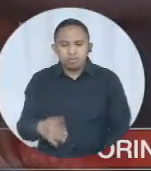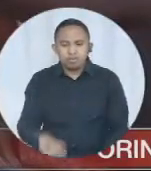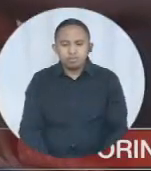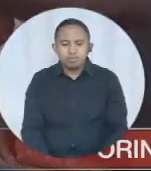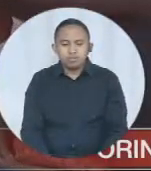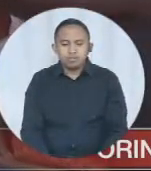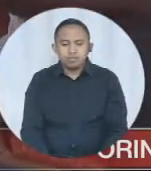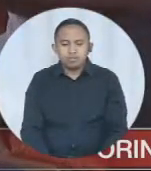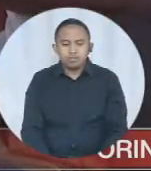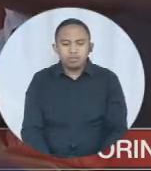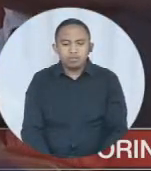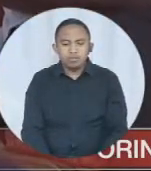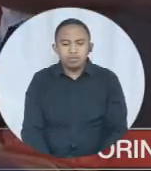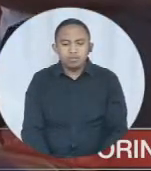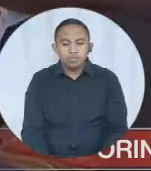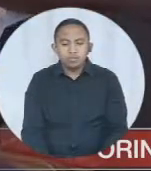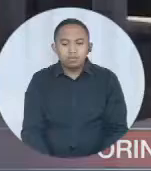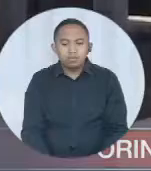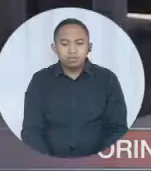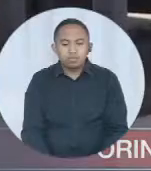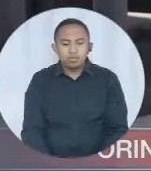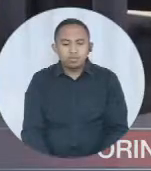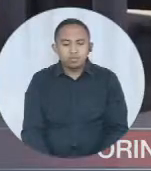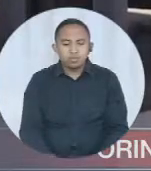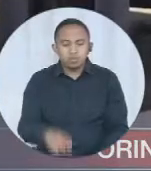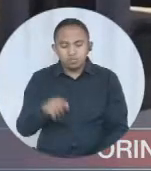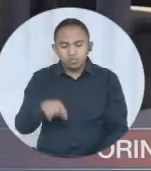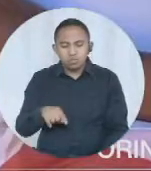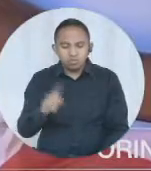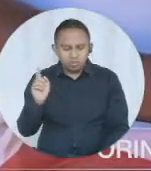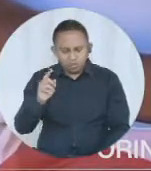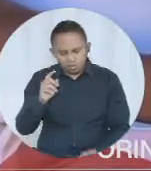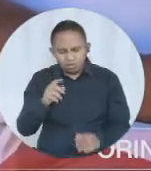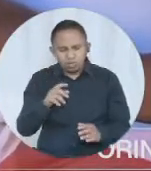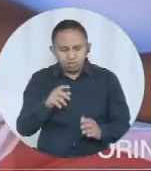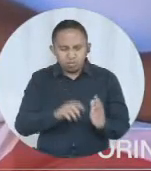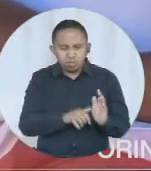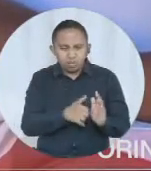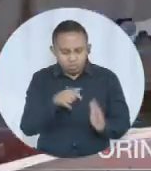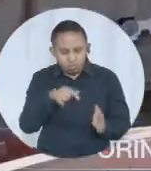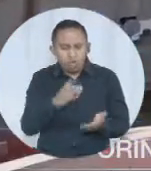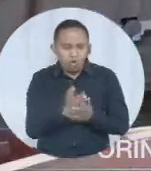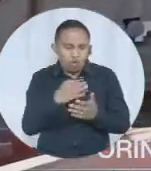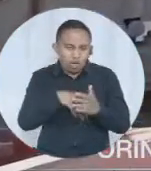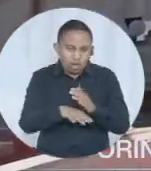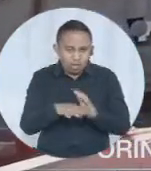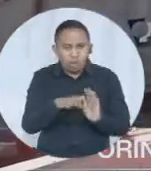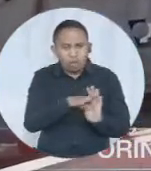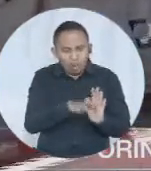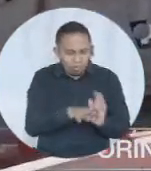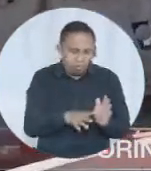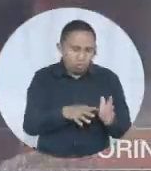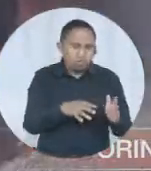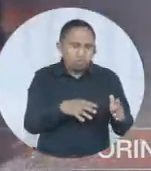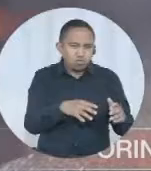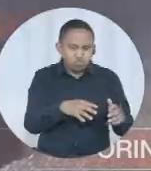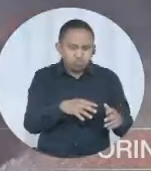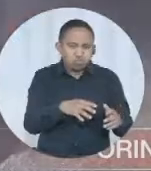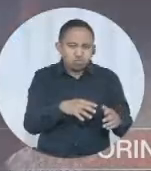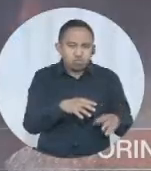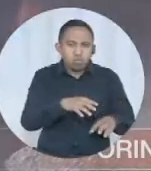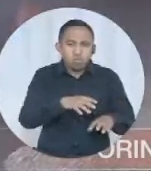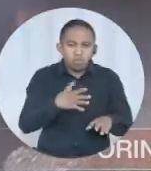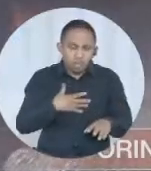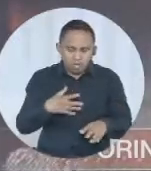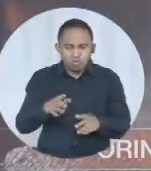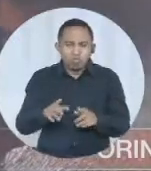Efa anatin'ny fampiarana ny tanikaetsa indostrialy vina petraka ny ministera izao famelomamaso indray ireo orinasa madinika